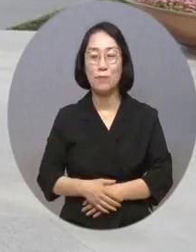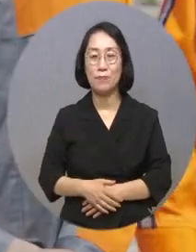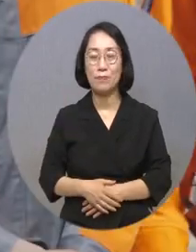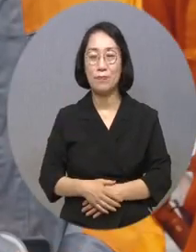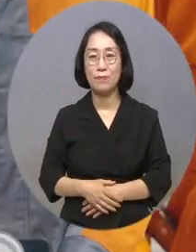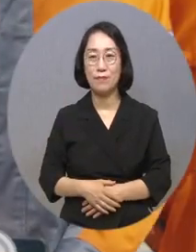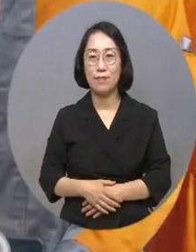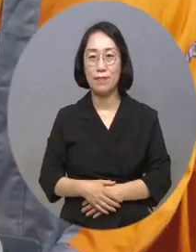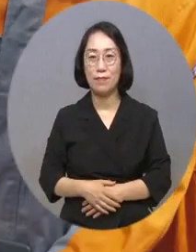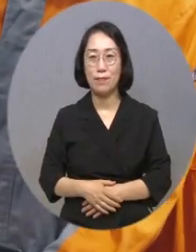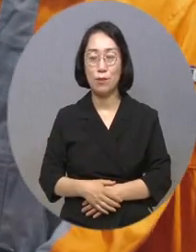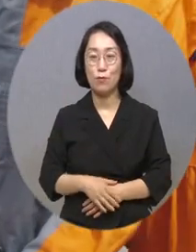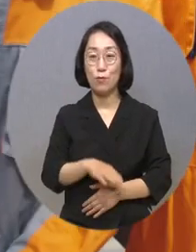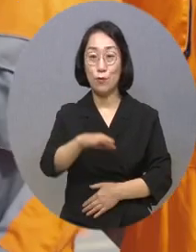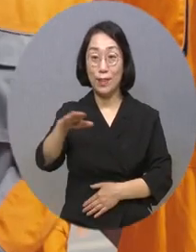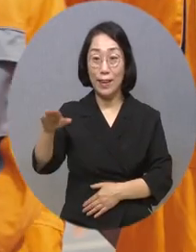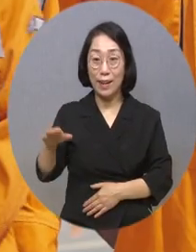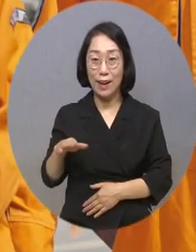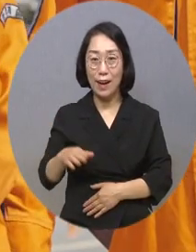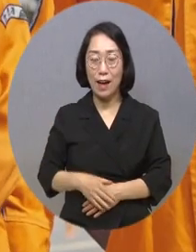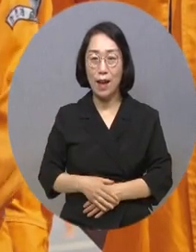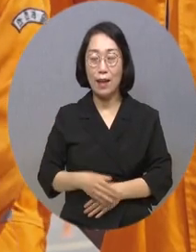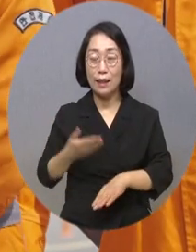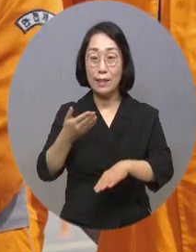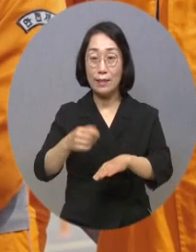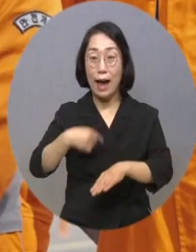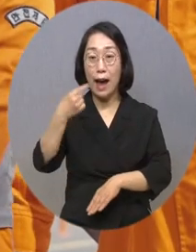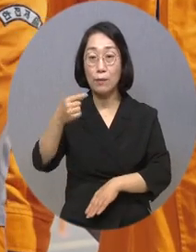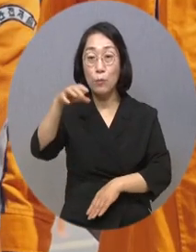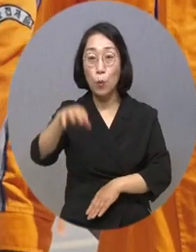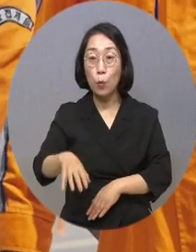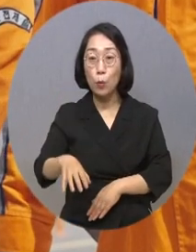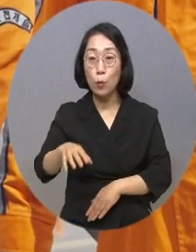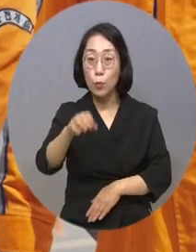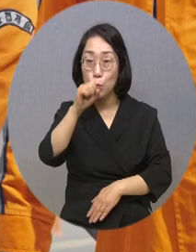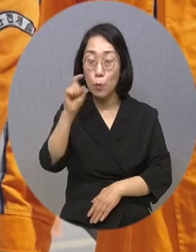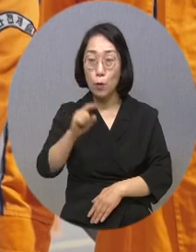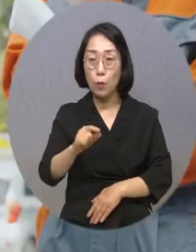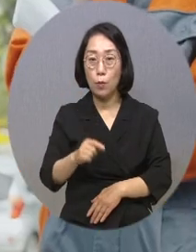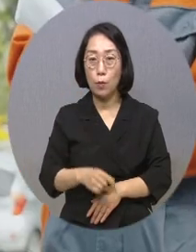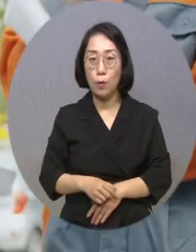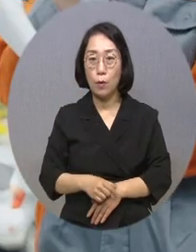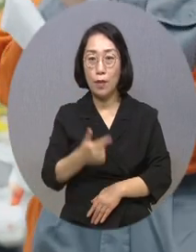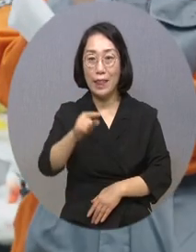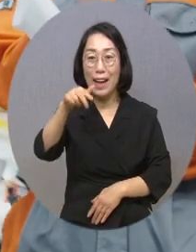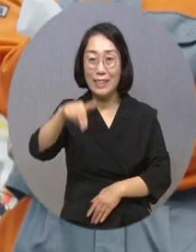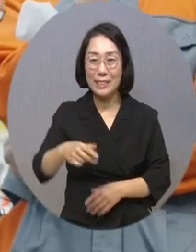네. 그러면 저희가 이제 어디로 가면 좋을까요? 낙지공원으로 가시죠.